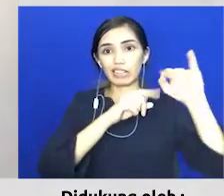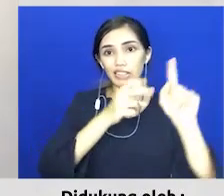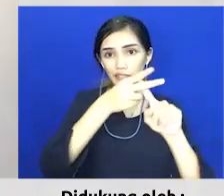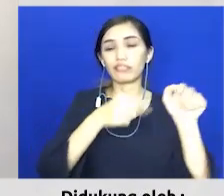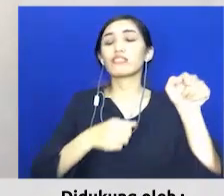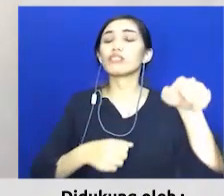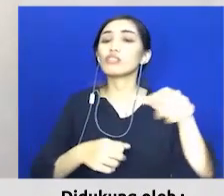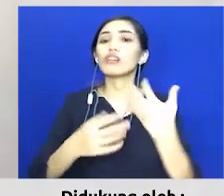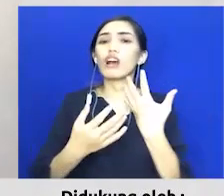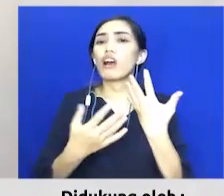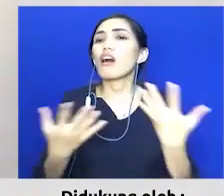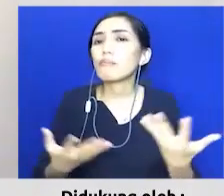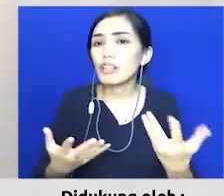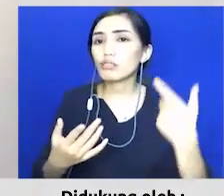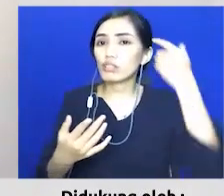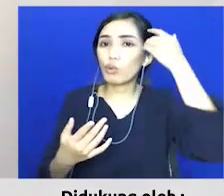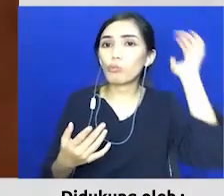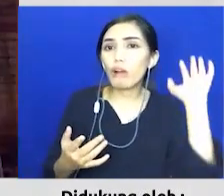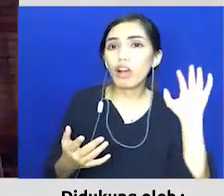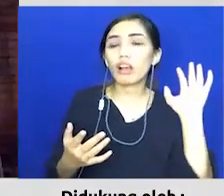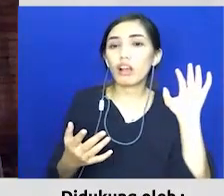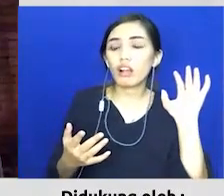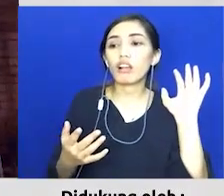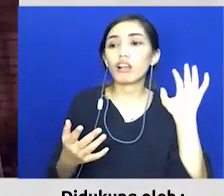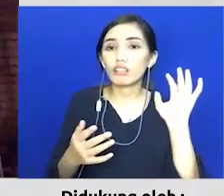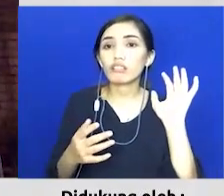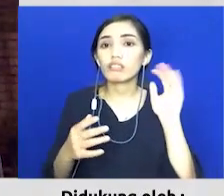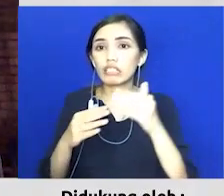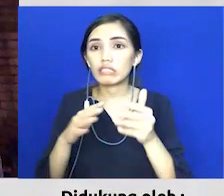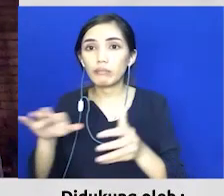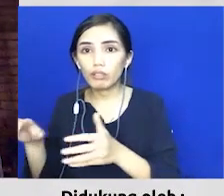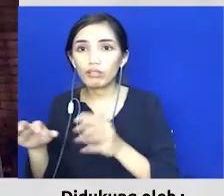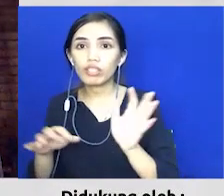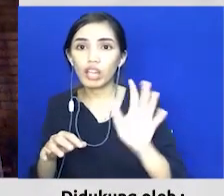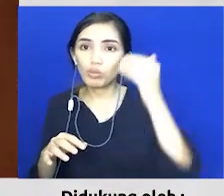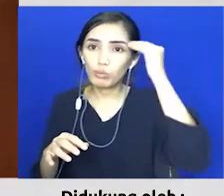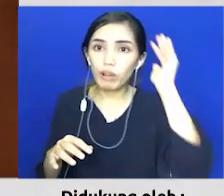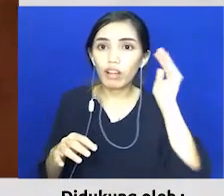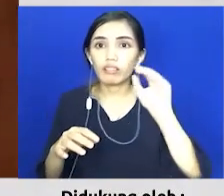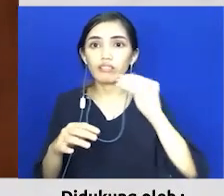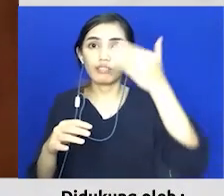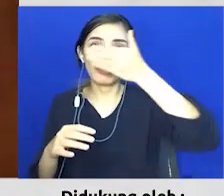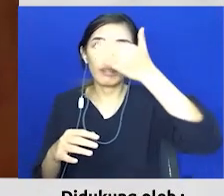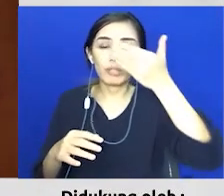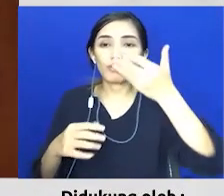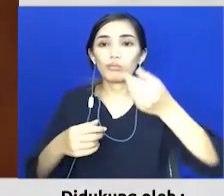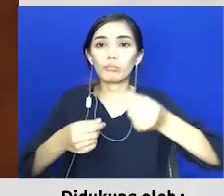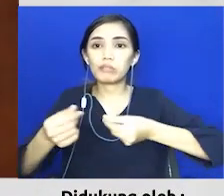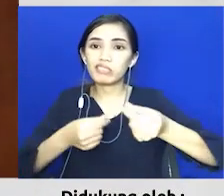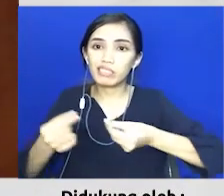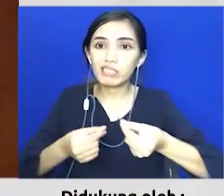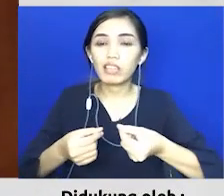bisnisnya sangat sangat sangat penting. Penting ya. Jangan dilupakan Usmar itu mulai